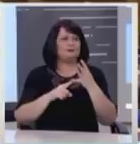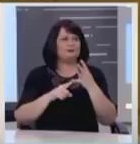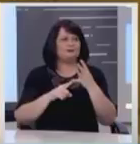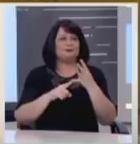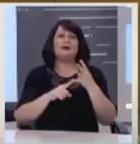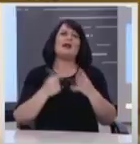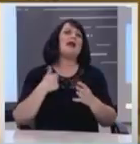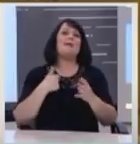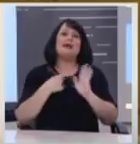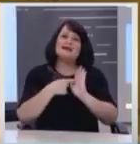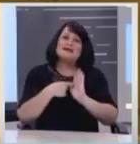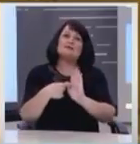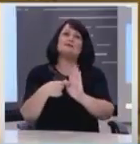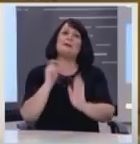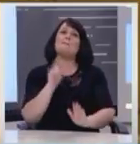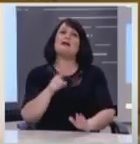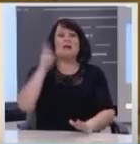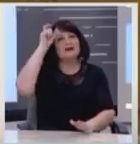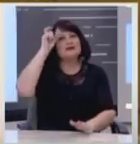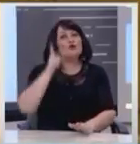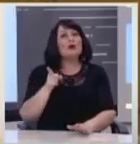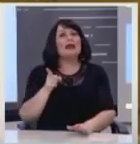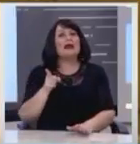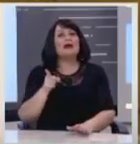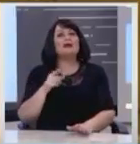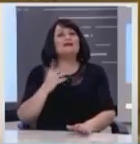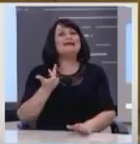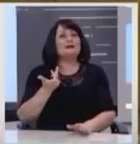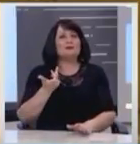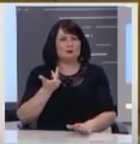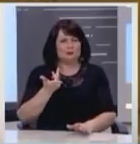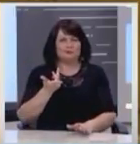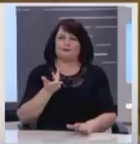το μήνυμά μας προς την Τουρκία, το οποίο αναδείχθηκε